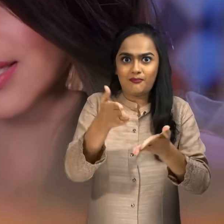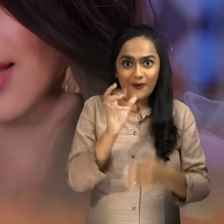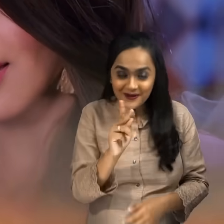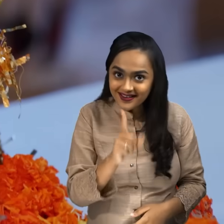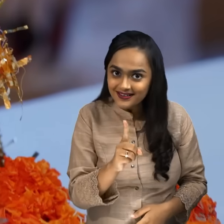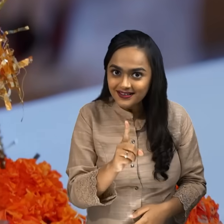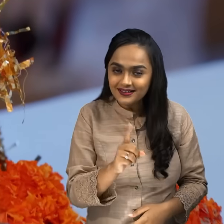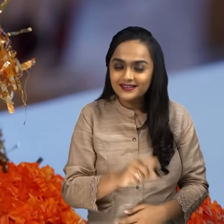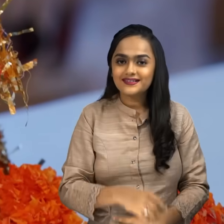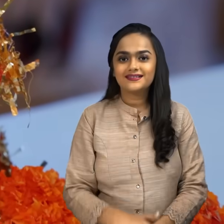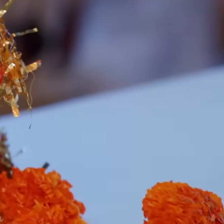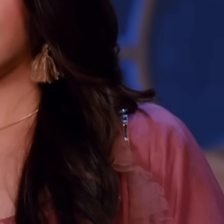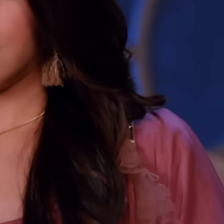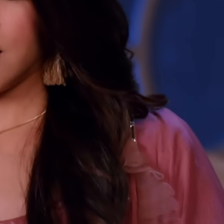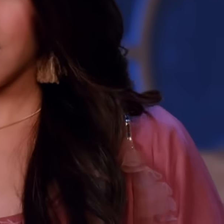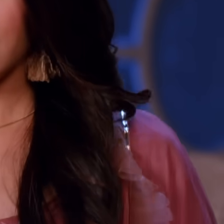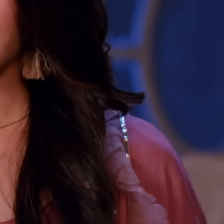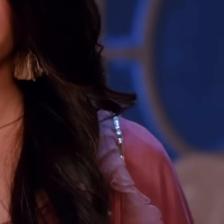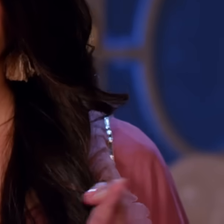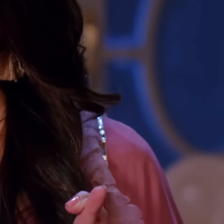इच्छा है, ठीक है?